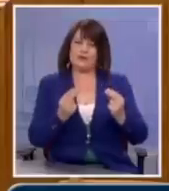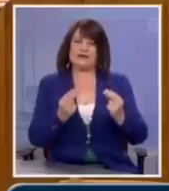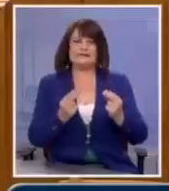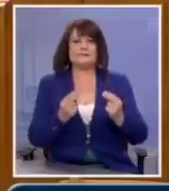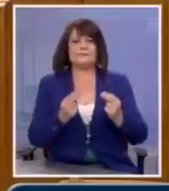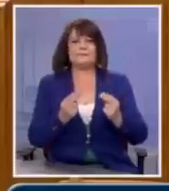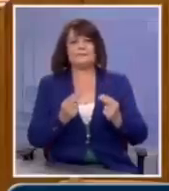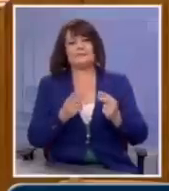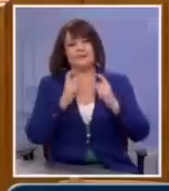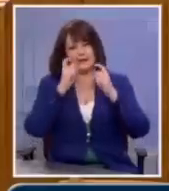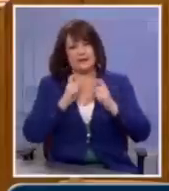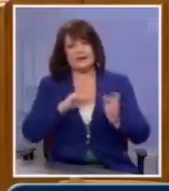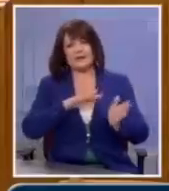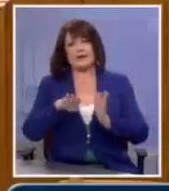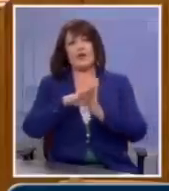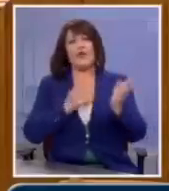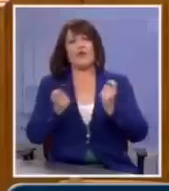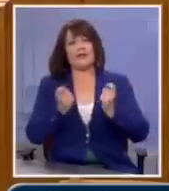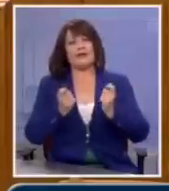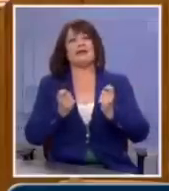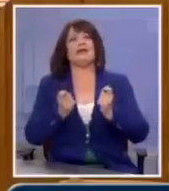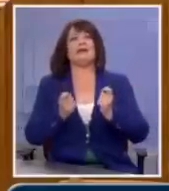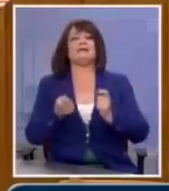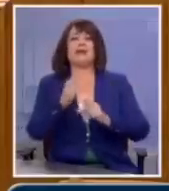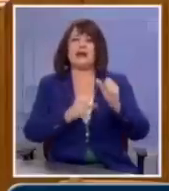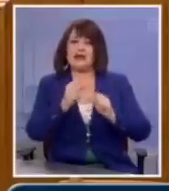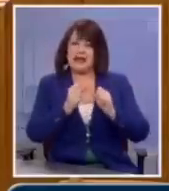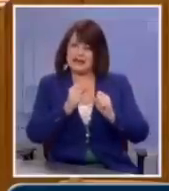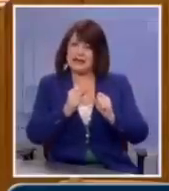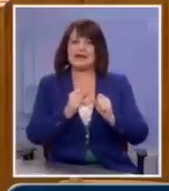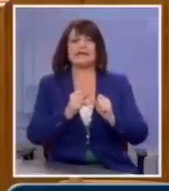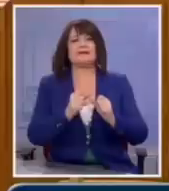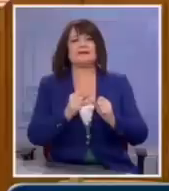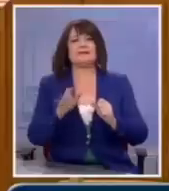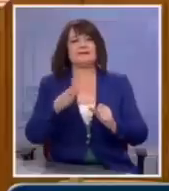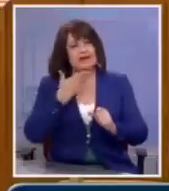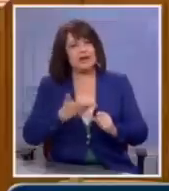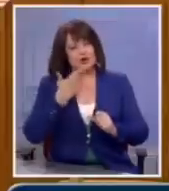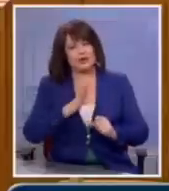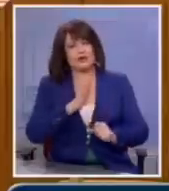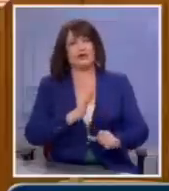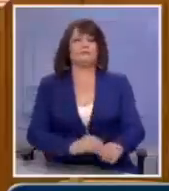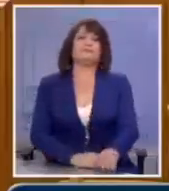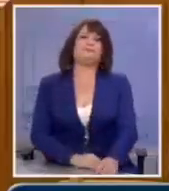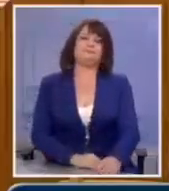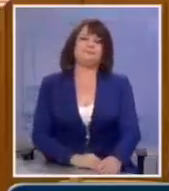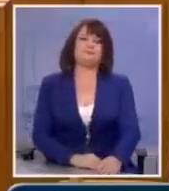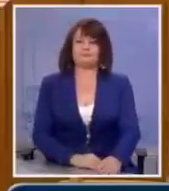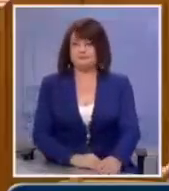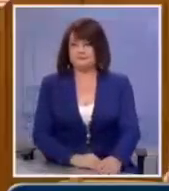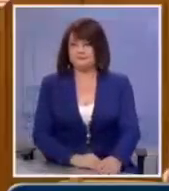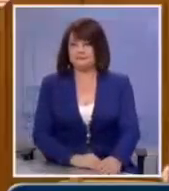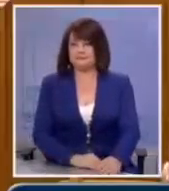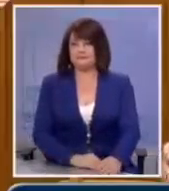Αναγκαστικά παραλείπω τις οδηγίες, παραλείπω τις αλλαγές στο μεταναστευτικό κώδικα, κυρία Υπουργός, ελάτε, για να μπορέσω να